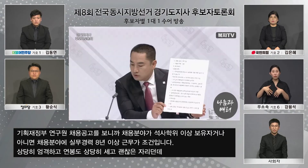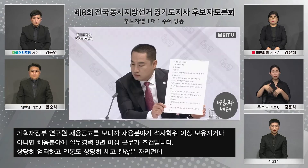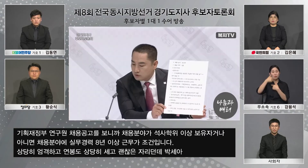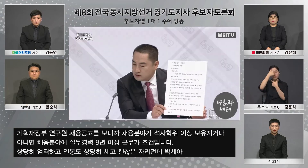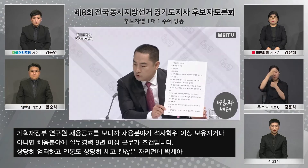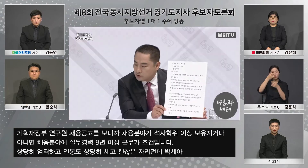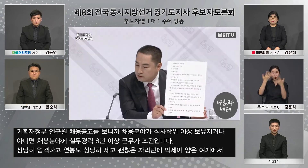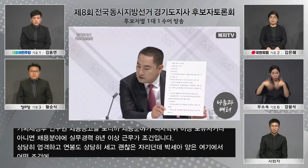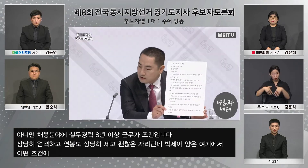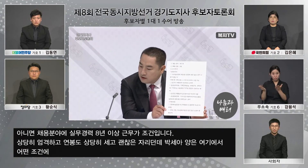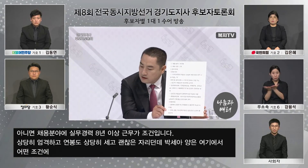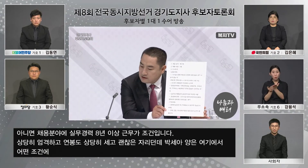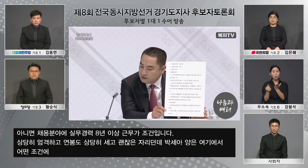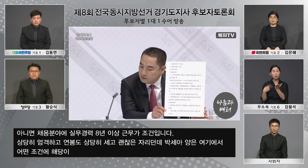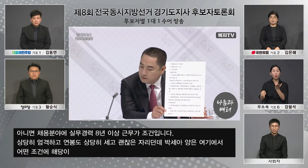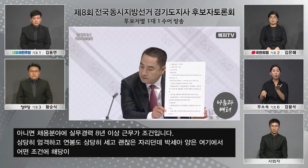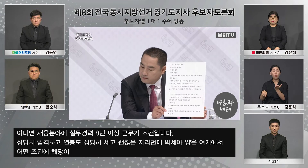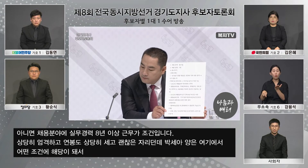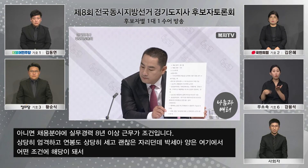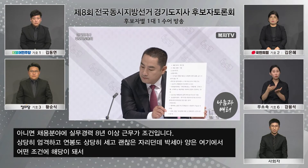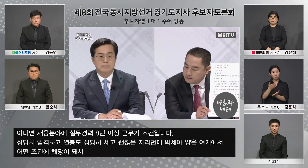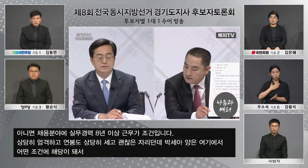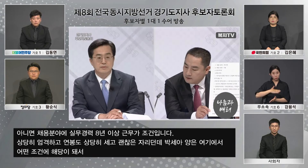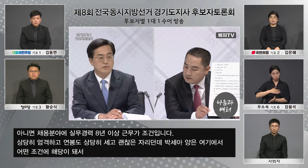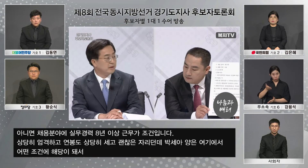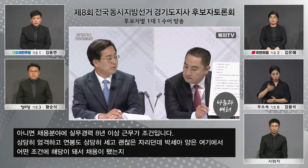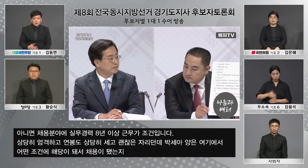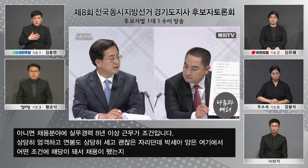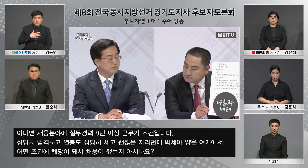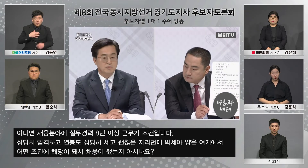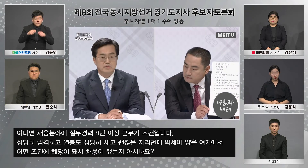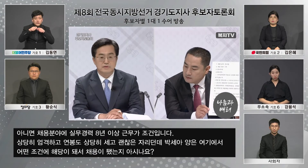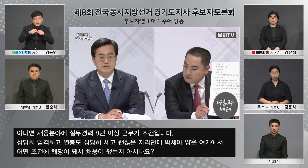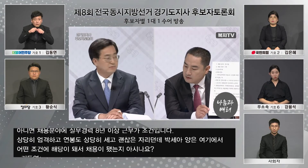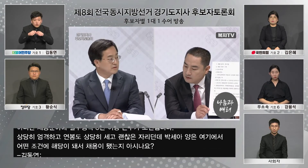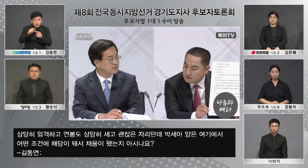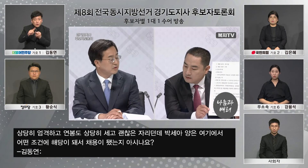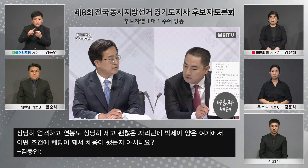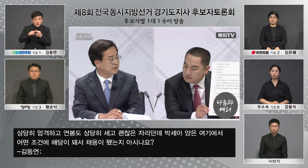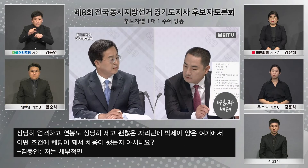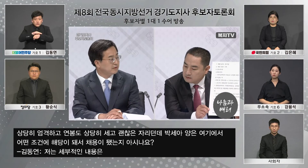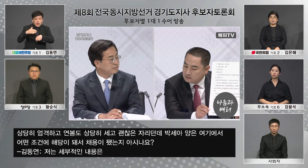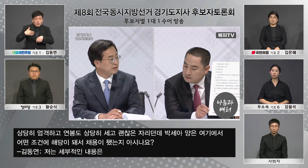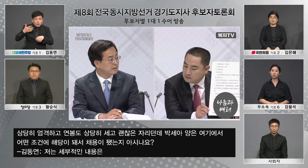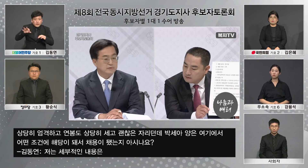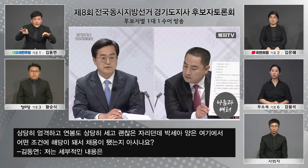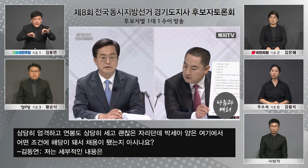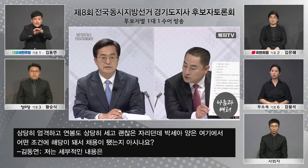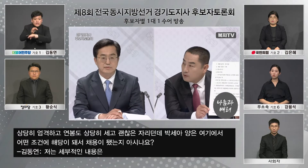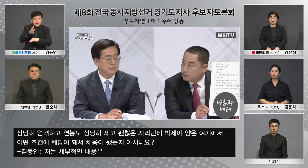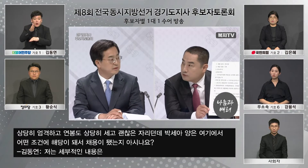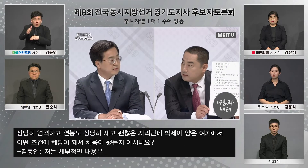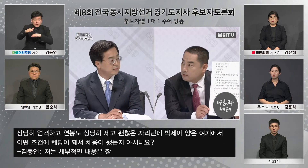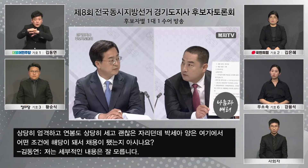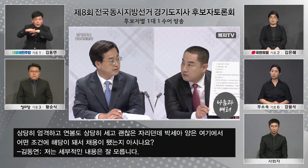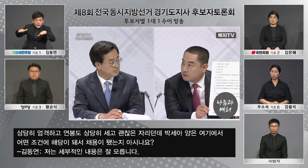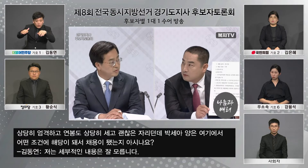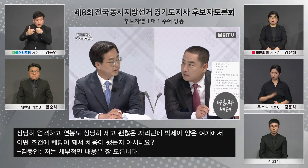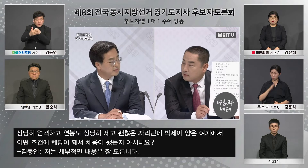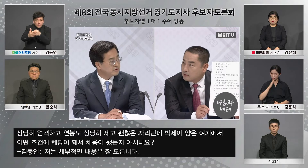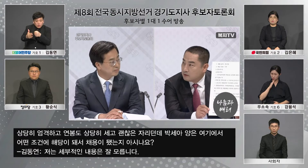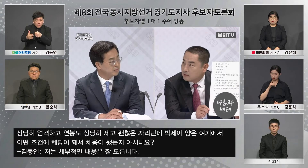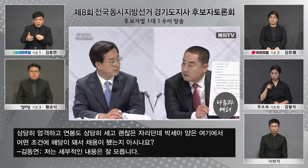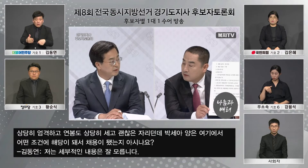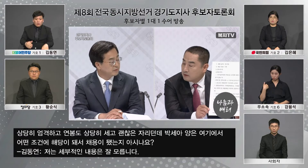돼가지고 채용이 됐는지 아시나요? 저는 세부적인 내용은 잘 모릅니다. 그건 인사과에서 처리한 얘기이기 때문에 제가 정말 모르세요? 예,